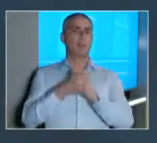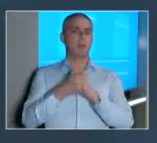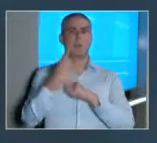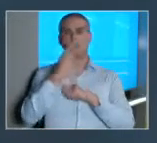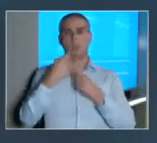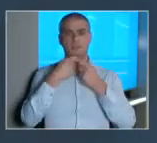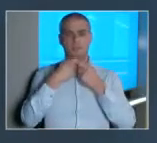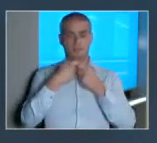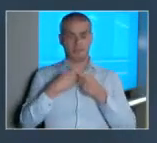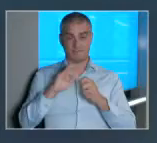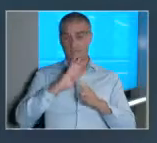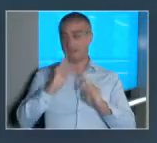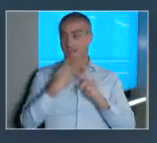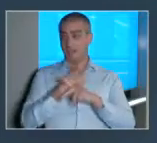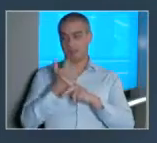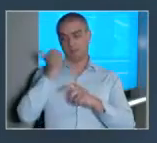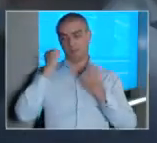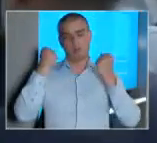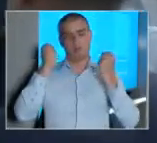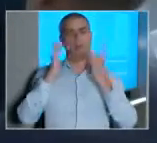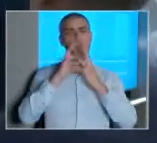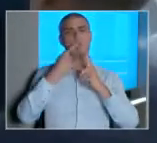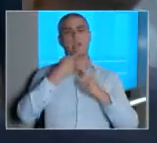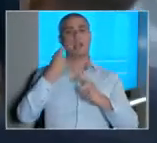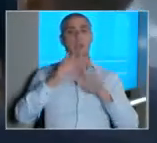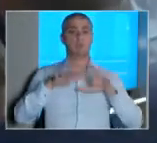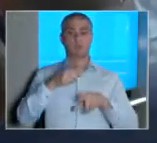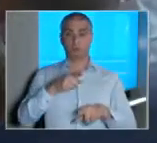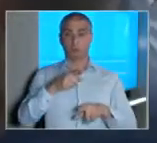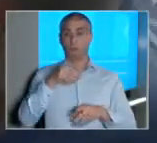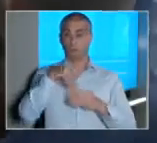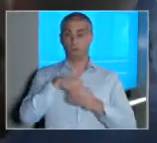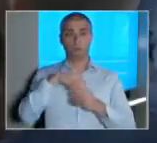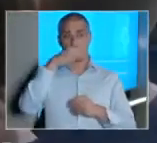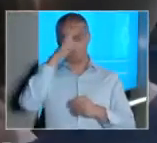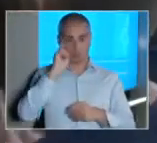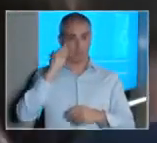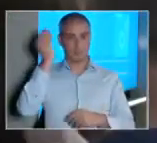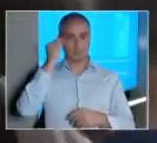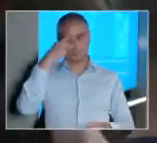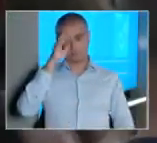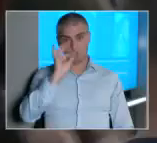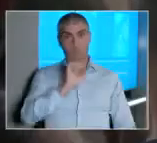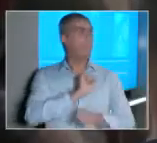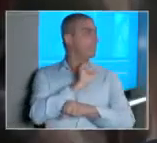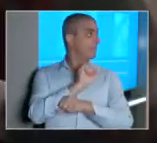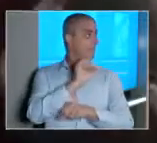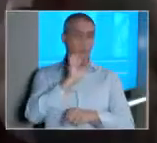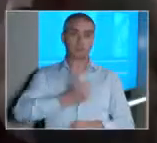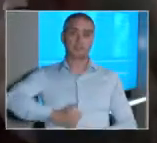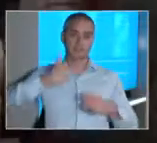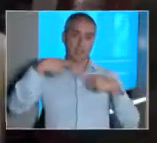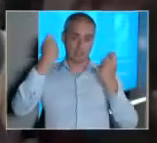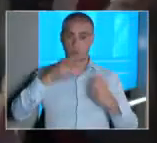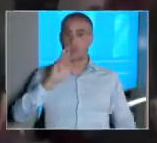מאות מחברי הקהילה הלהט"בית הפגינו אתמול מול קריית הממשלה, ובהם מורים, תלמידים והוריהם במחאה על דבריו של שר החינוך